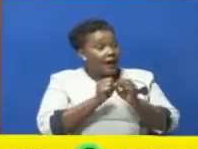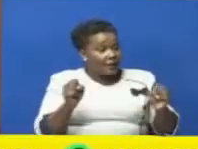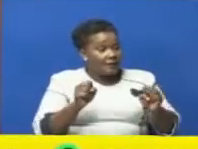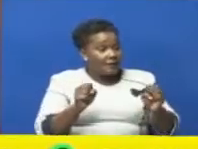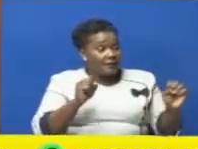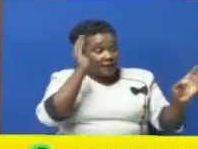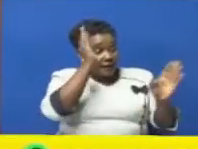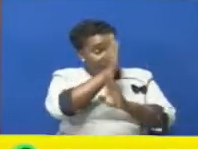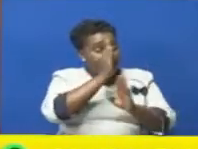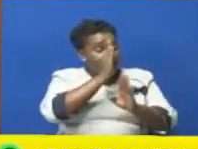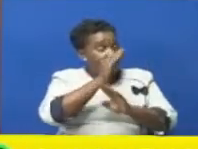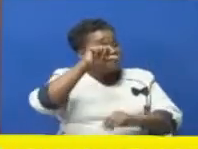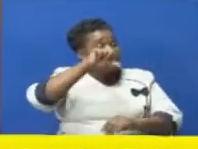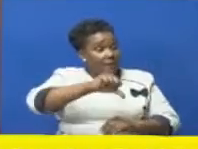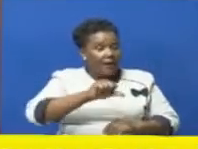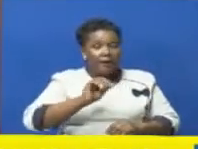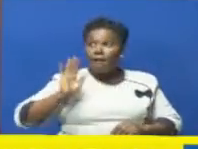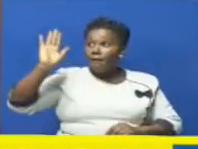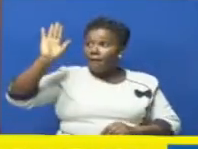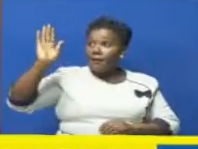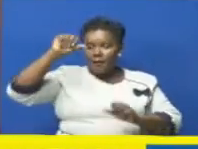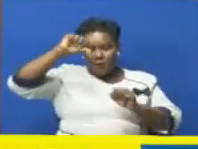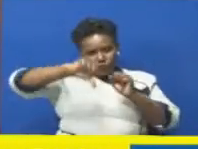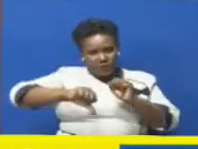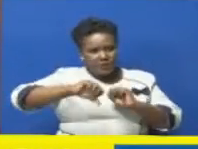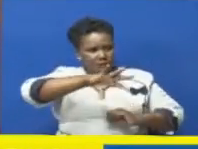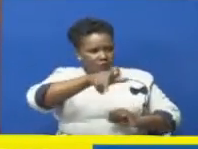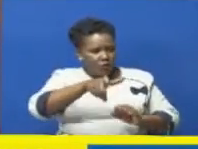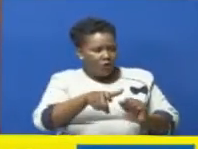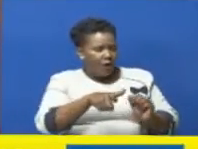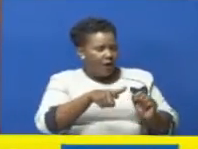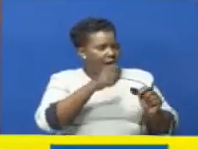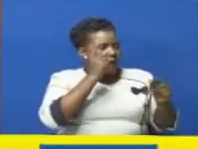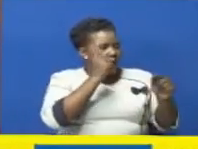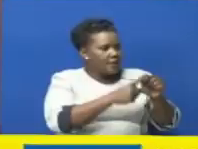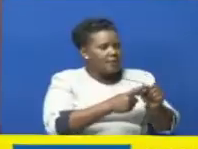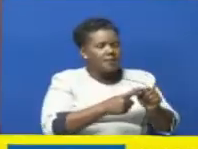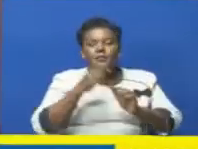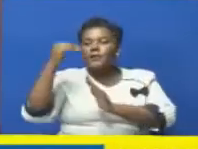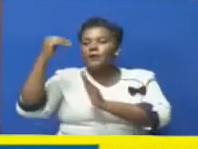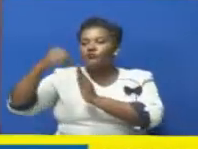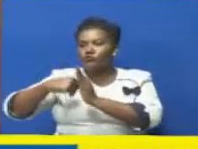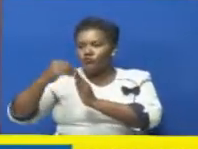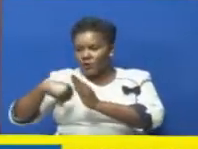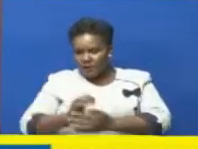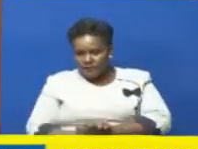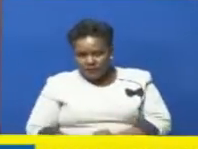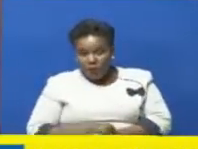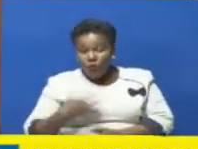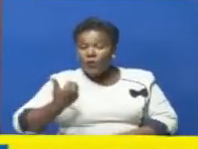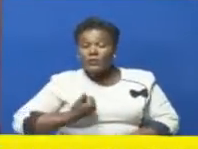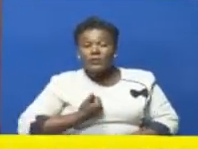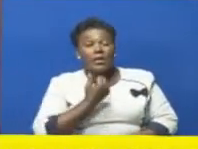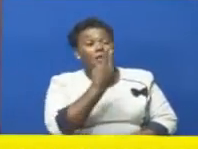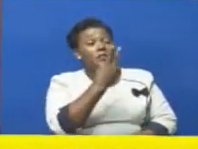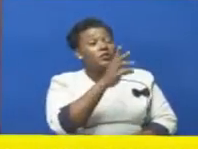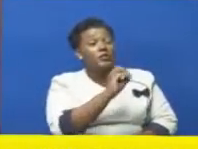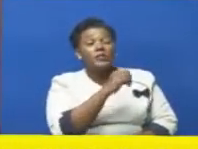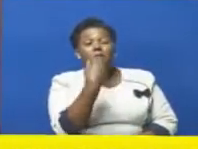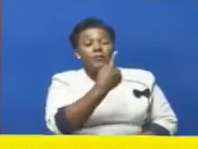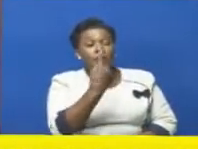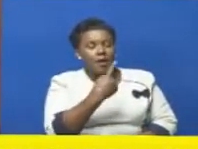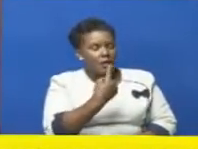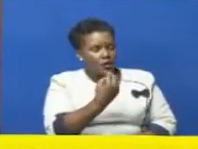ya Lindi na Mtwara, ambapo idadi ya wasichana wanaosoma masomo hayo hawafiki 20 kati ya wanafunzi 400.